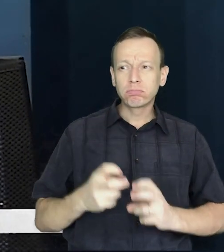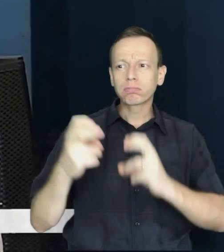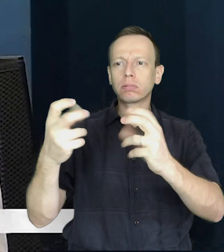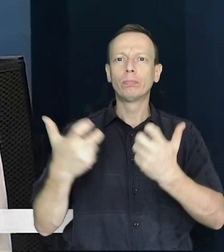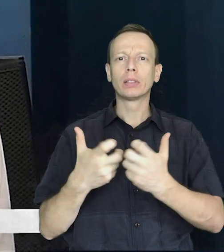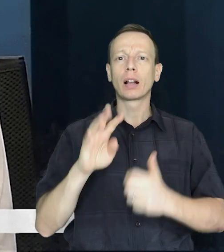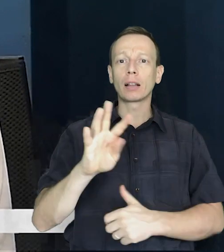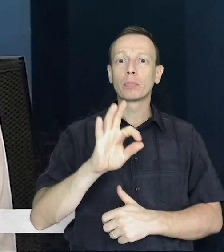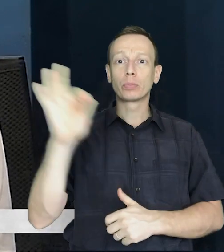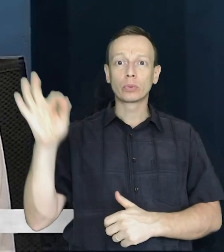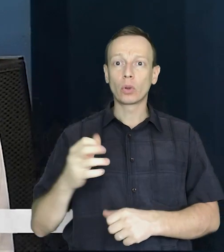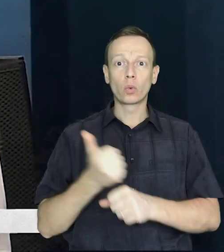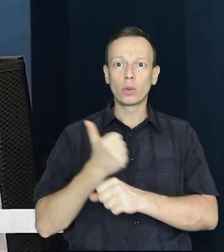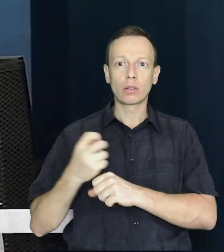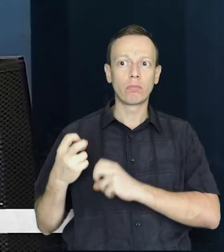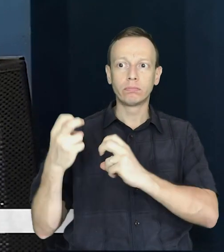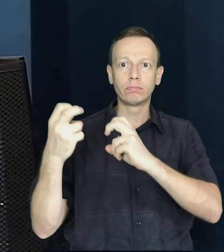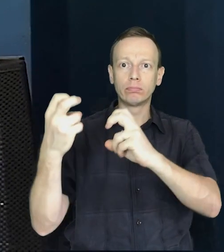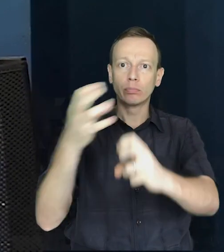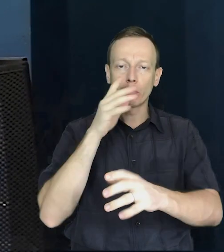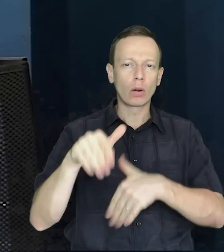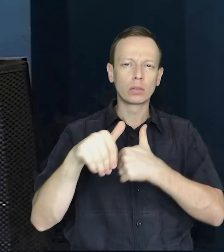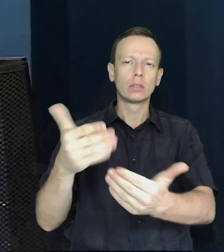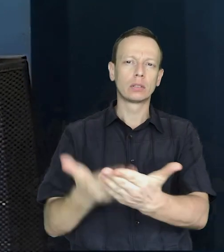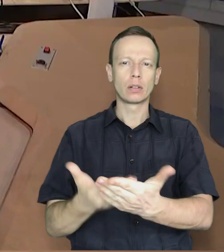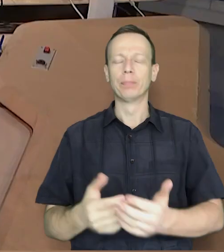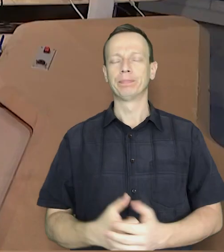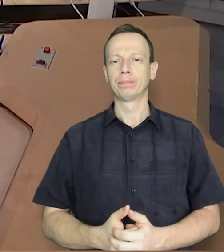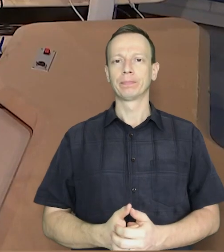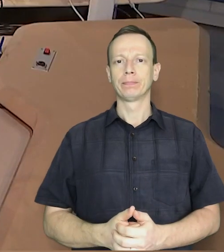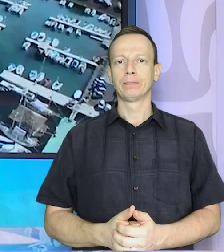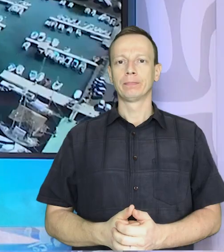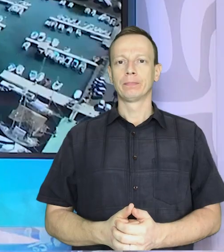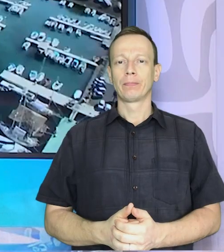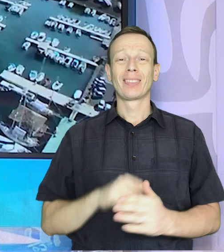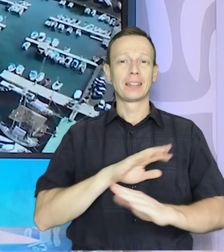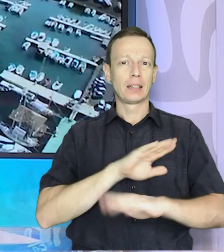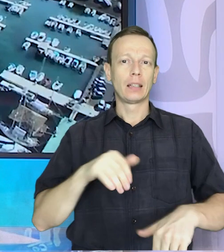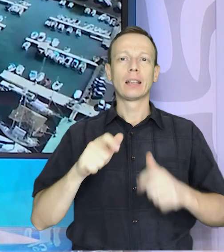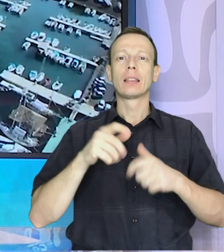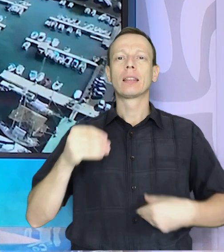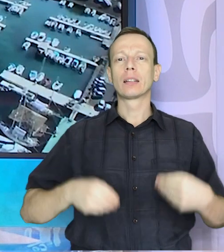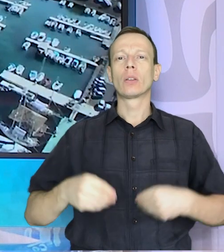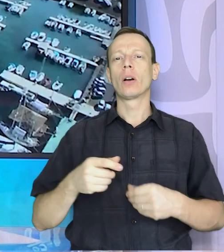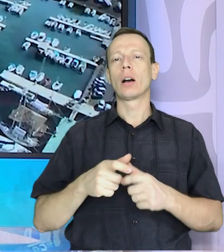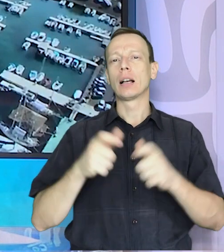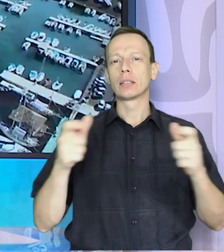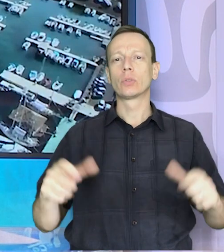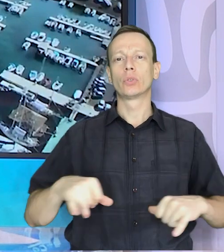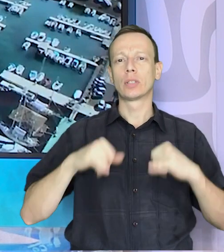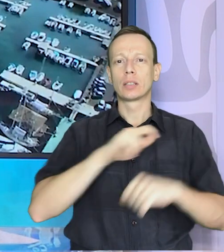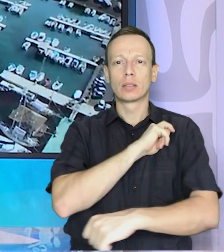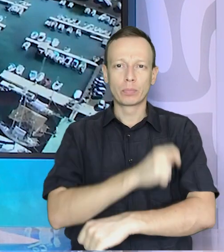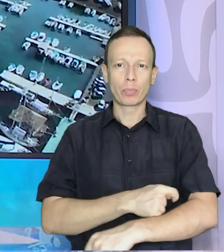augmentent régulièrement. Hein. On a à peu près 4% d'augmentation tous les ans. C'est pas tenable. C'est pas tenable. Et avant de nous quitter, le directeur de l'Institut de